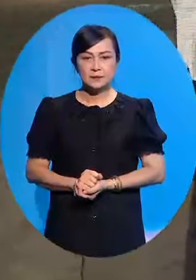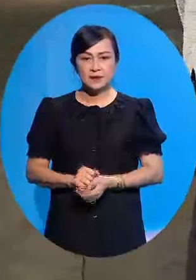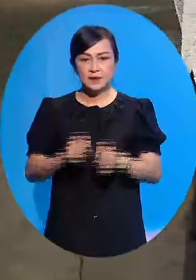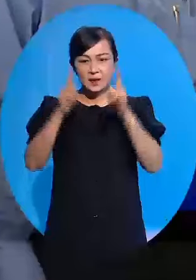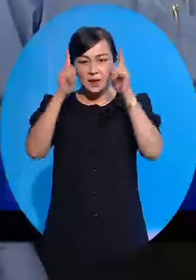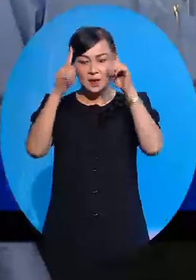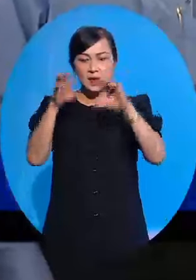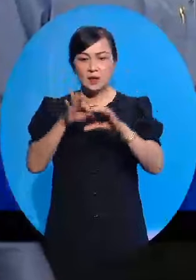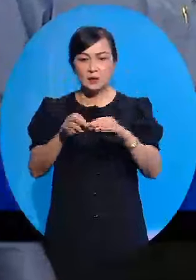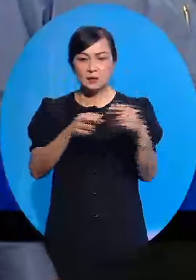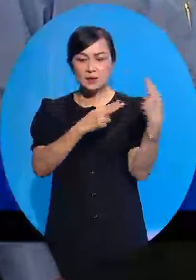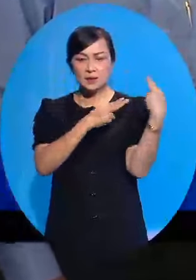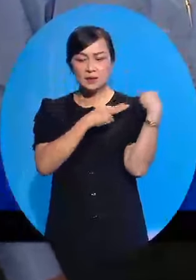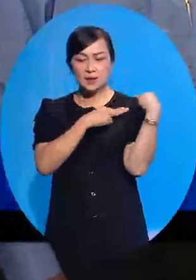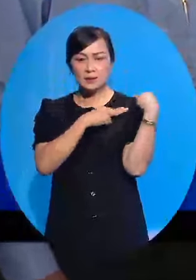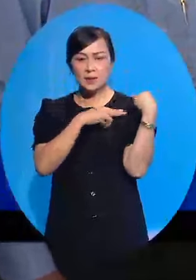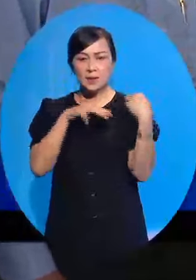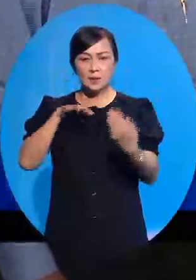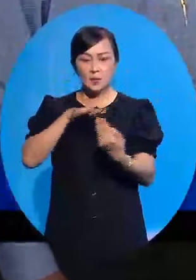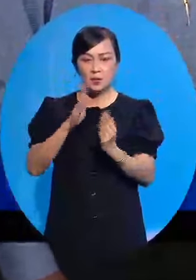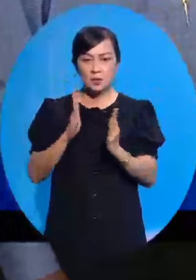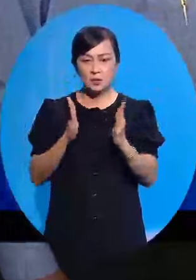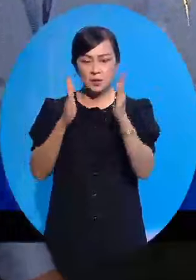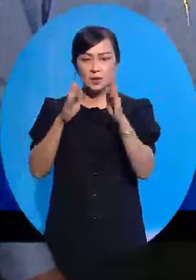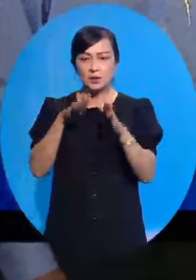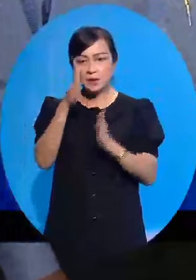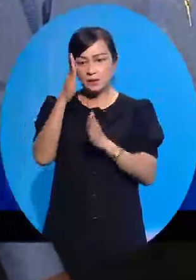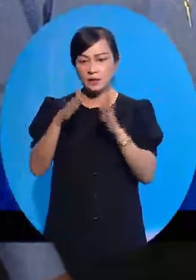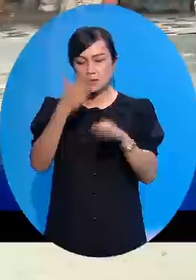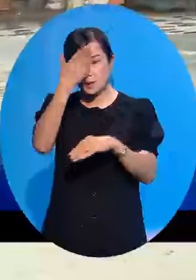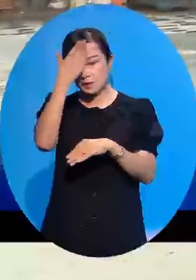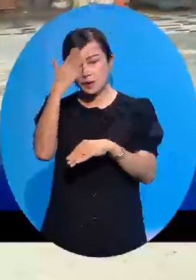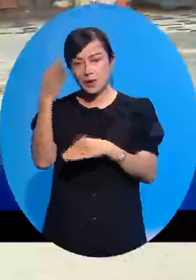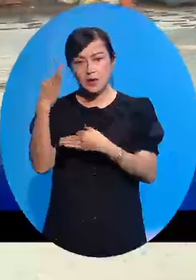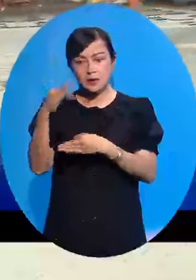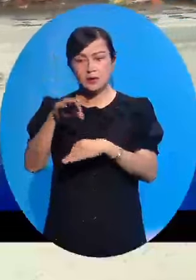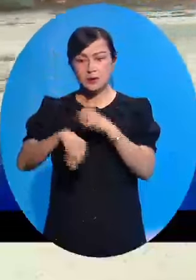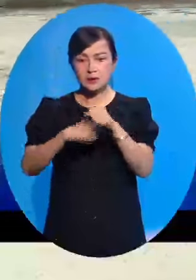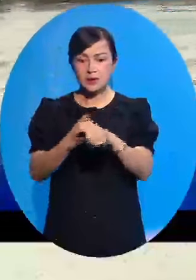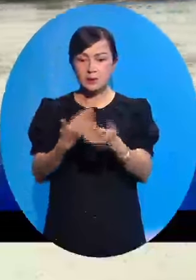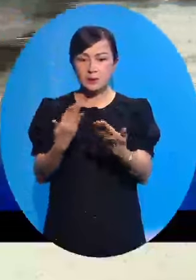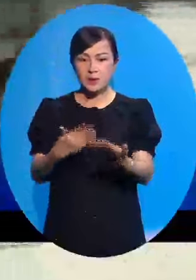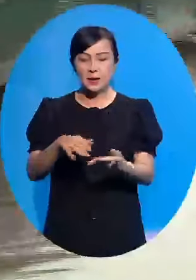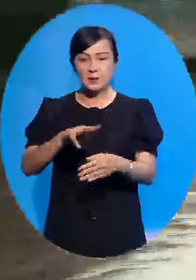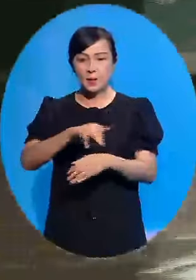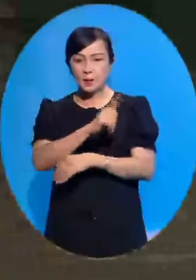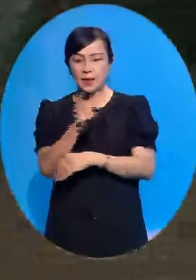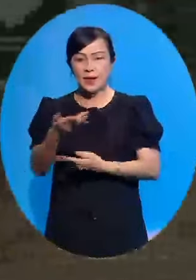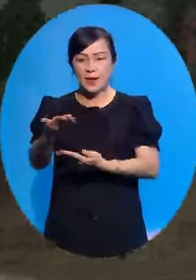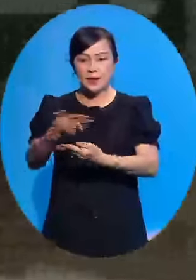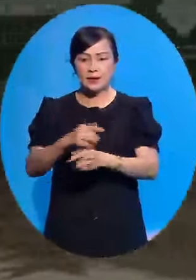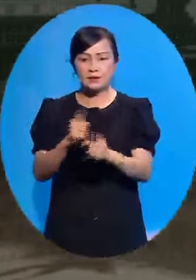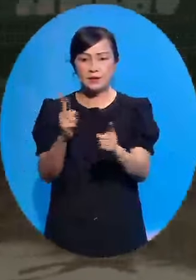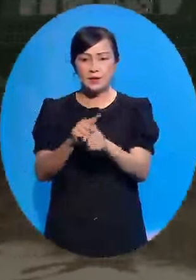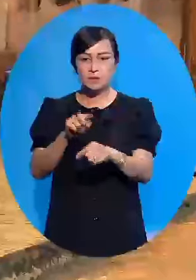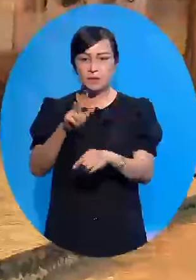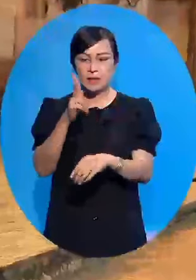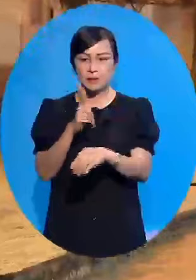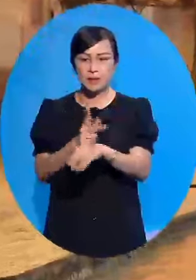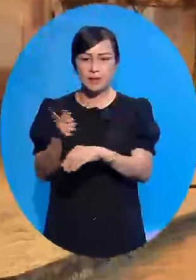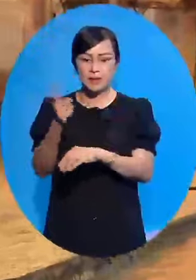Lãnh đạo công ty trách nhiệm hữu hạn một thành viên môi trường đô thị thành phố cho biết, dự kiến Tết Nguyên đán năm nay, trung bình mỗi ngày đơn vị tiếp nhận xử lý từ